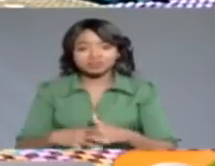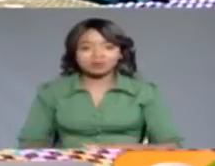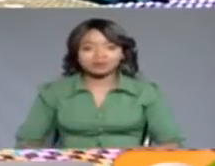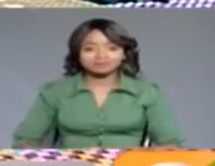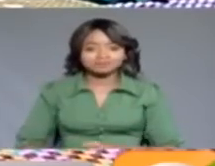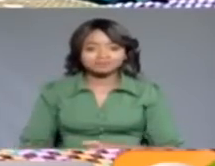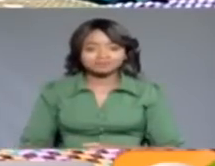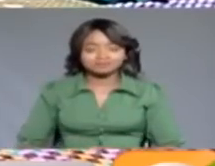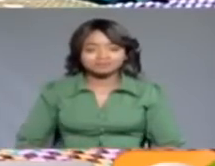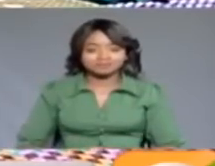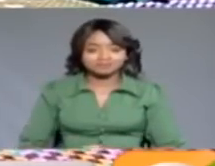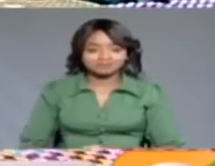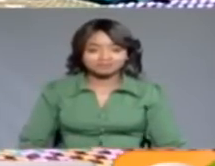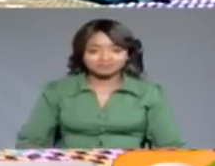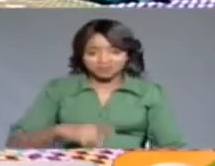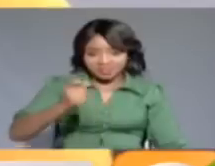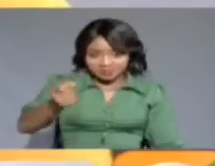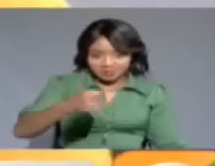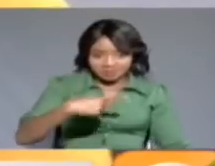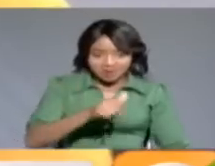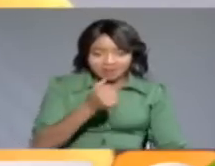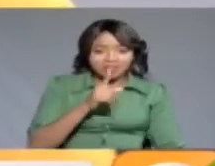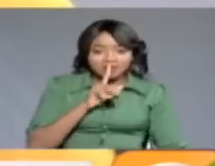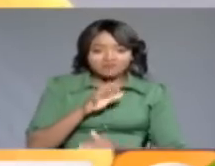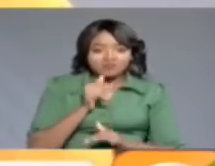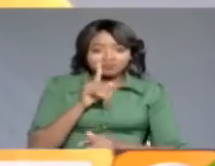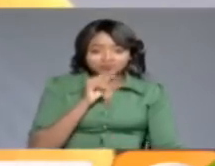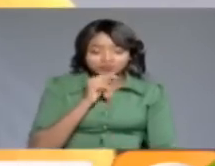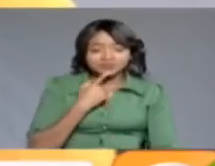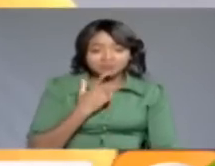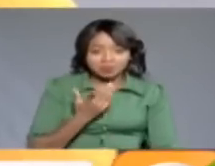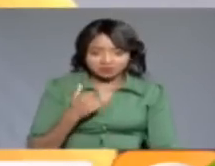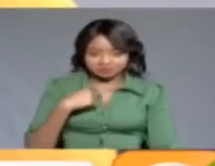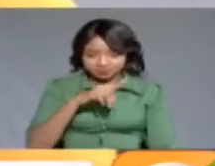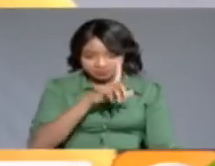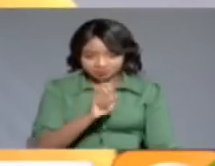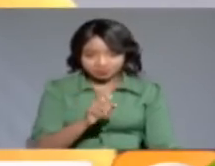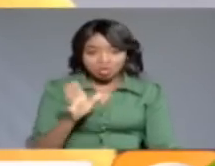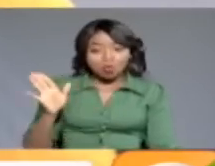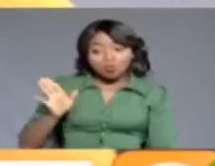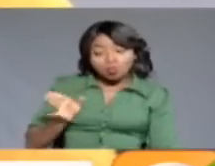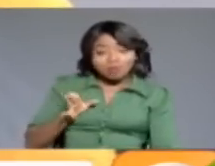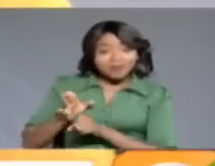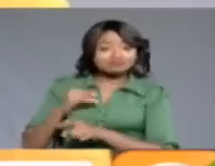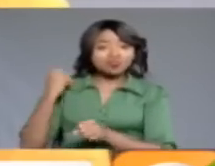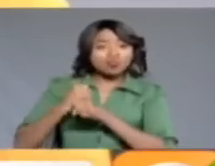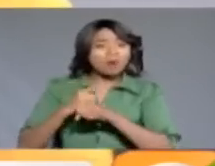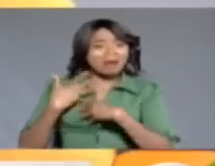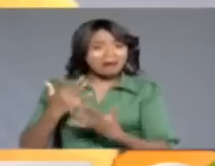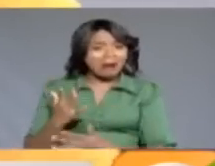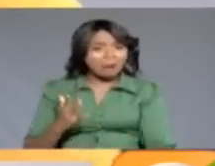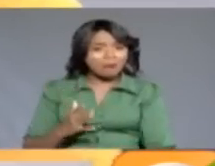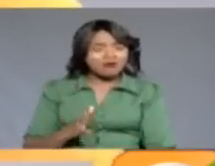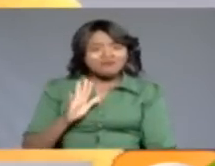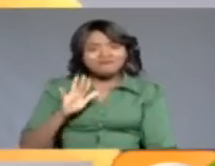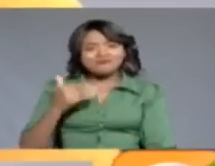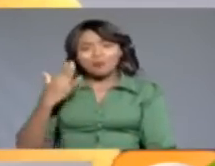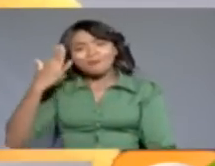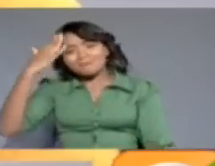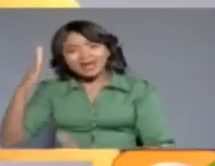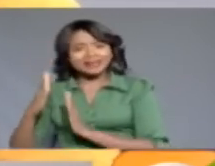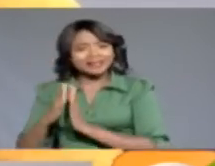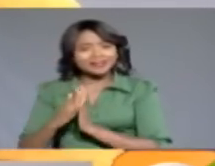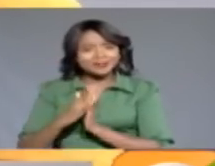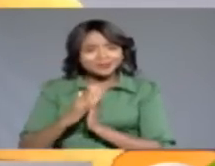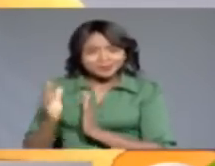yanaendelea kutolewa. Ken Katua katika mtandao wa Twitter anasema, swali langu ni je, mke afanyaje kazi kutoka Jumatatu hadi Ijumaa? Mume si ana